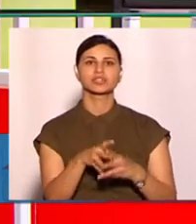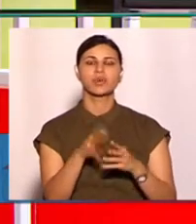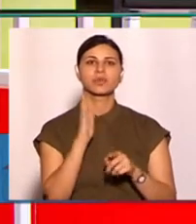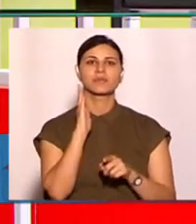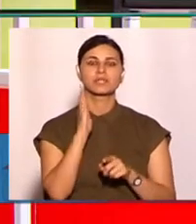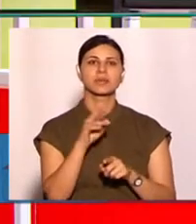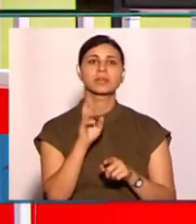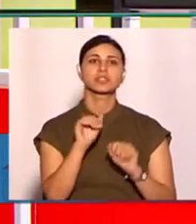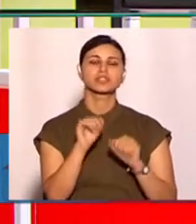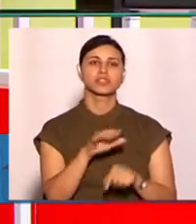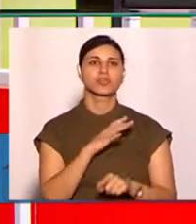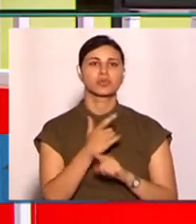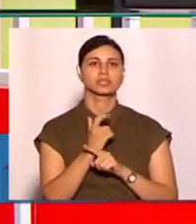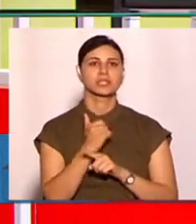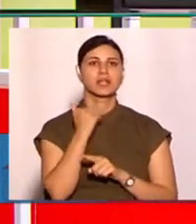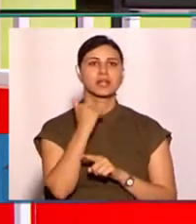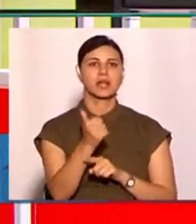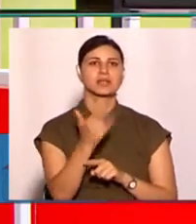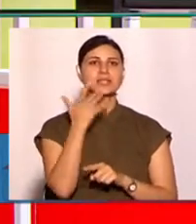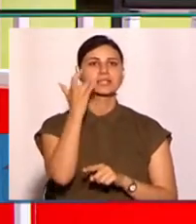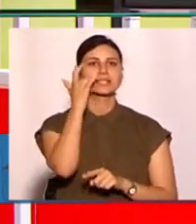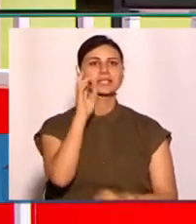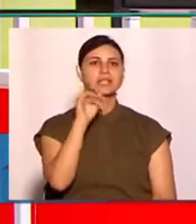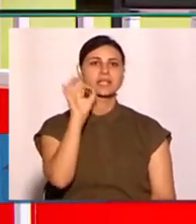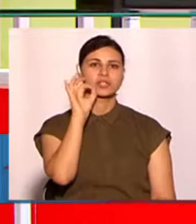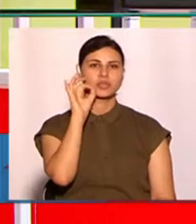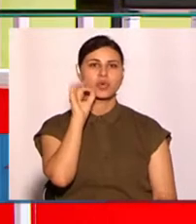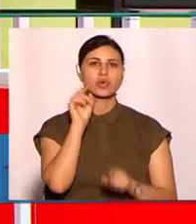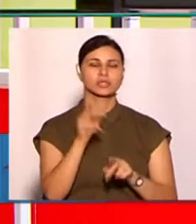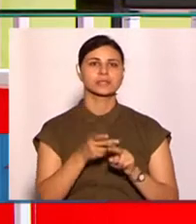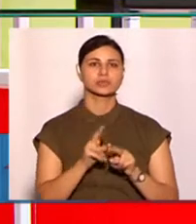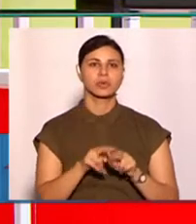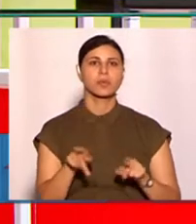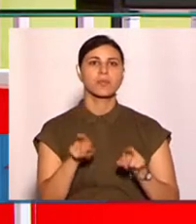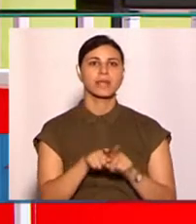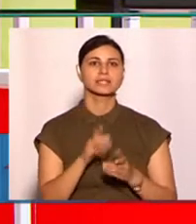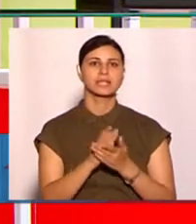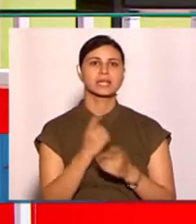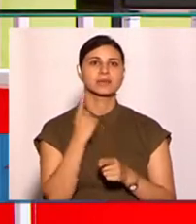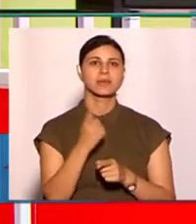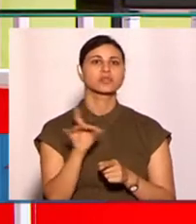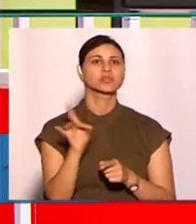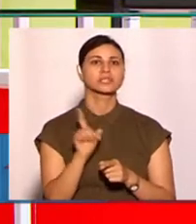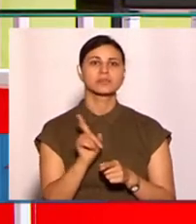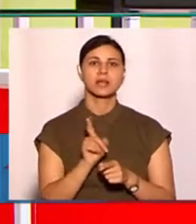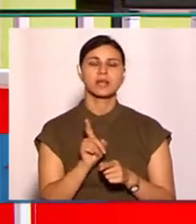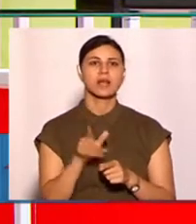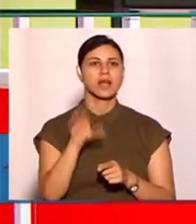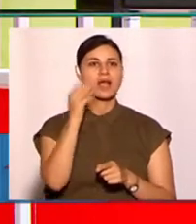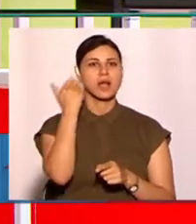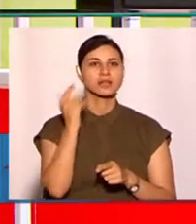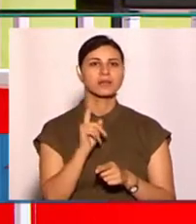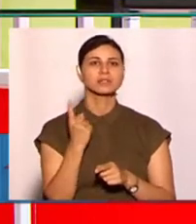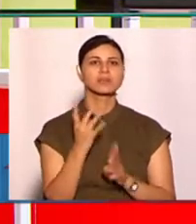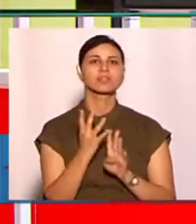და შეიძლება იყოს ეს კარგად დაქუცმაცებული თხილიდან იგოზი, იმიტომ რომ ეს არის არა მარტო ცხიმის წყარო, არამედ არ დაგავიწყდეთ